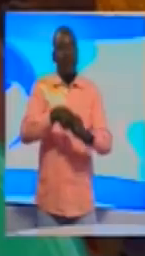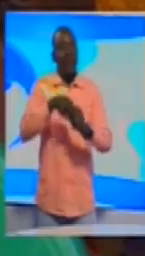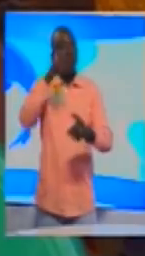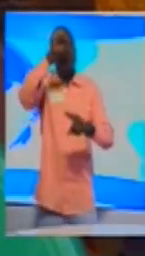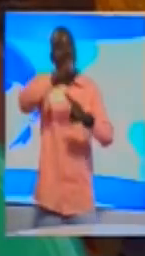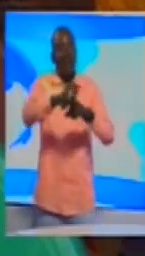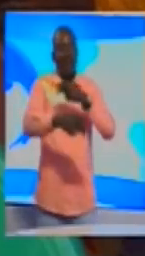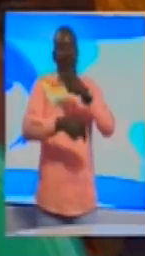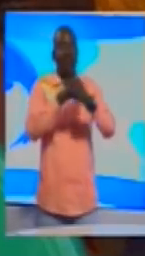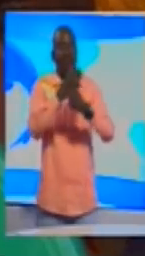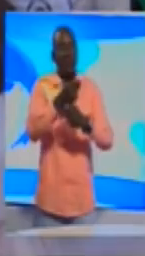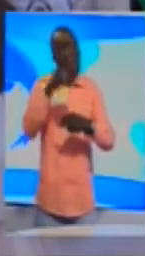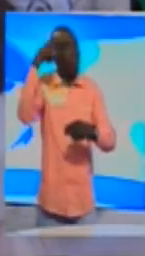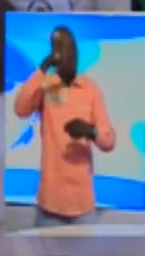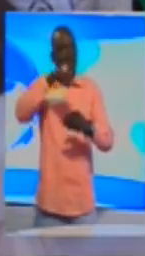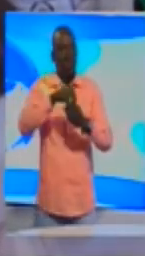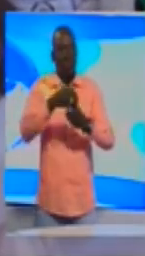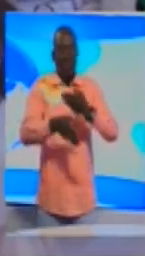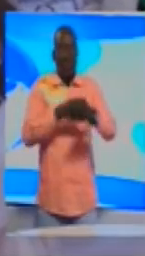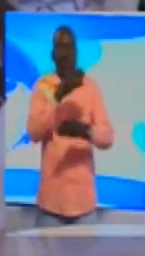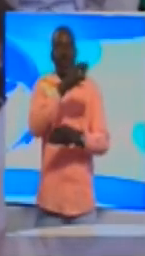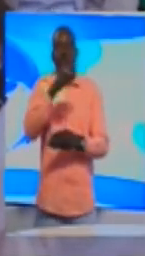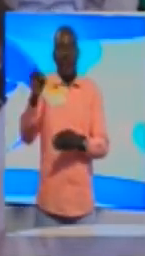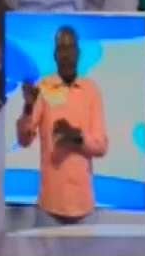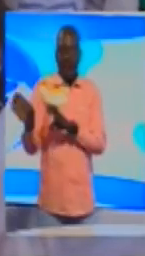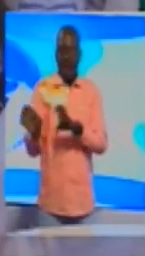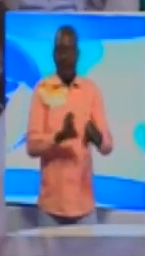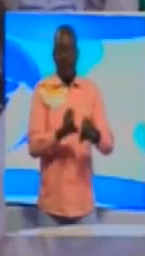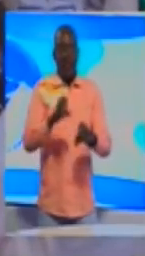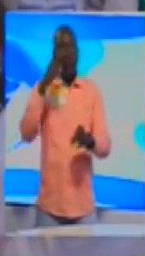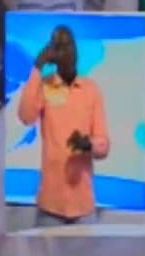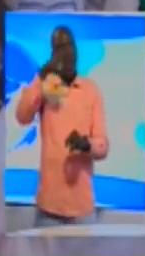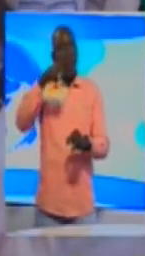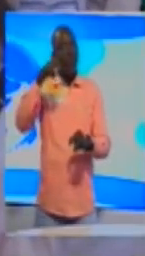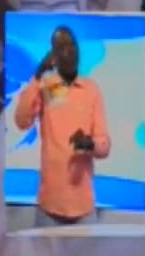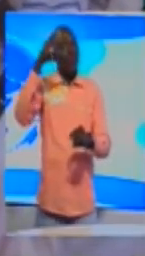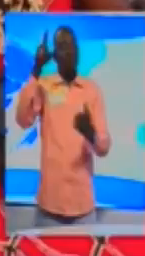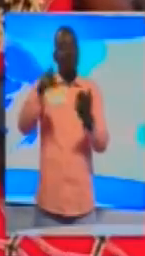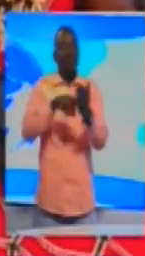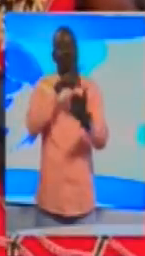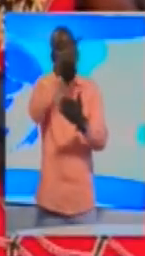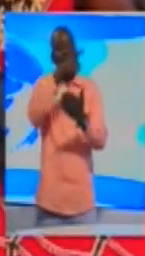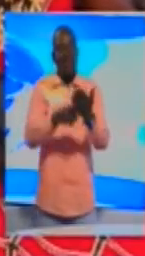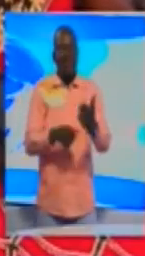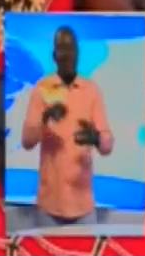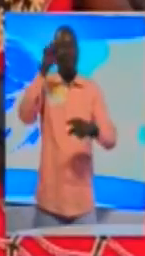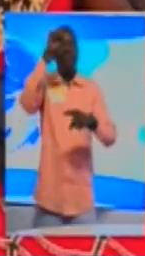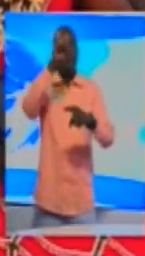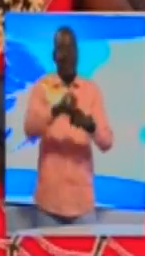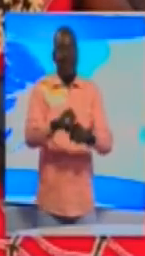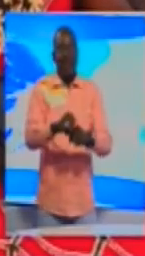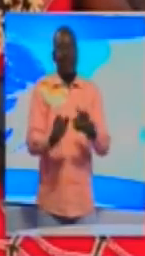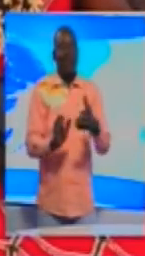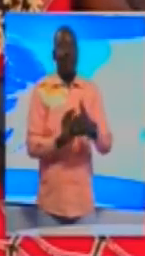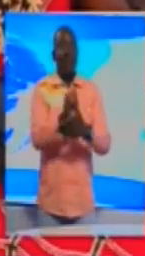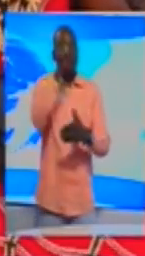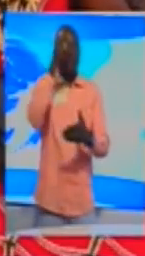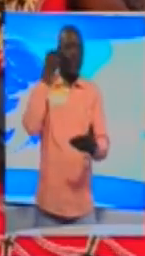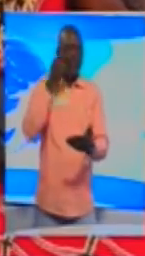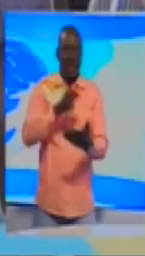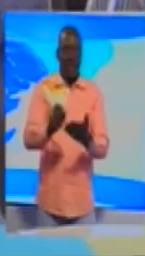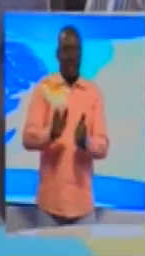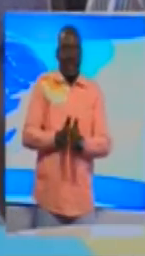du Burkina, Sinakombe, est faite à dessein pour ternir la bonne réputation du syndicat, foi du secrétaire